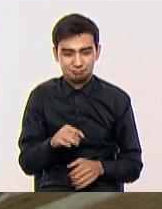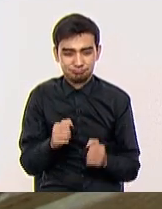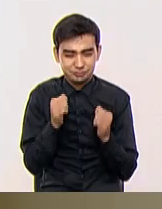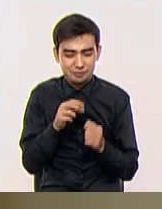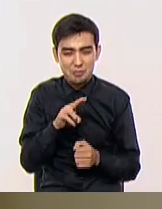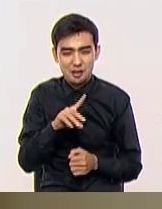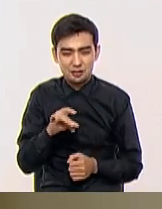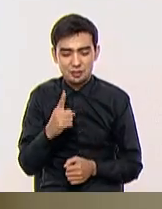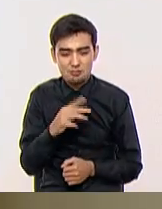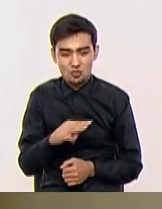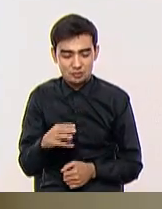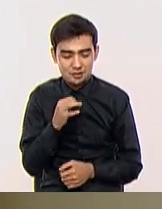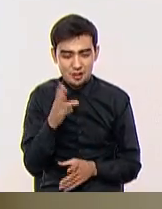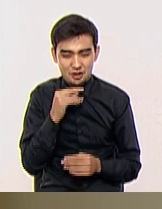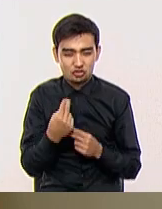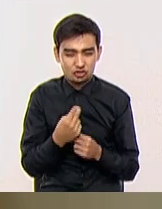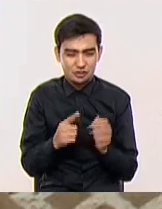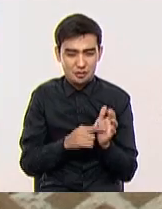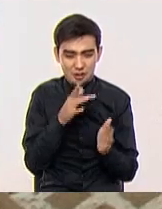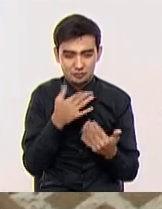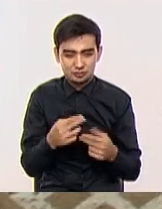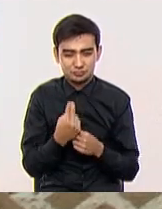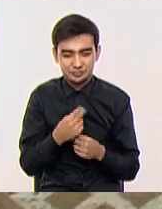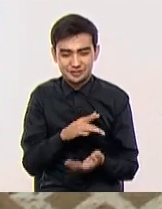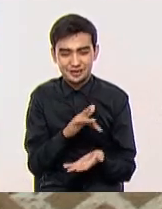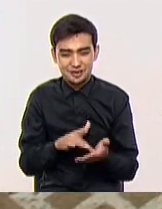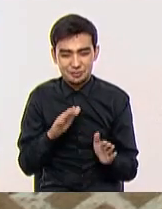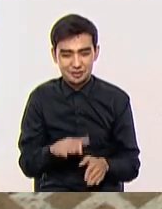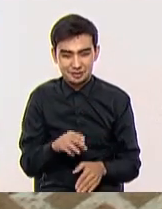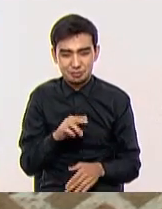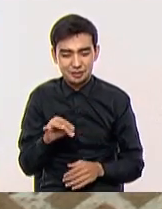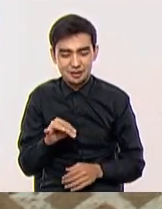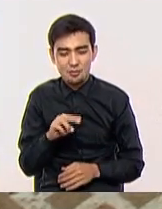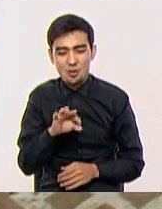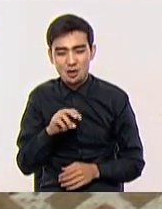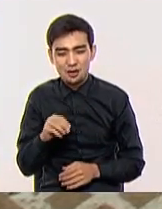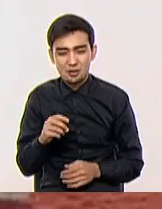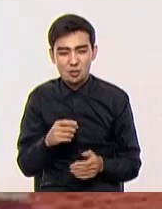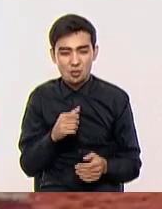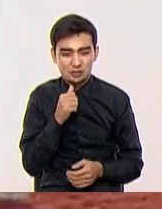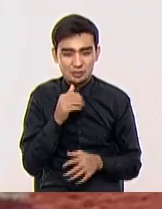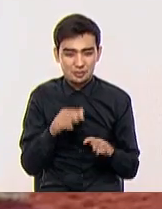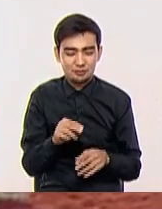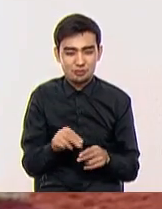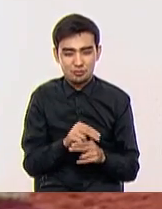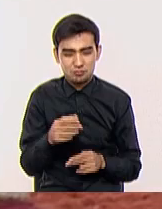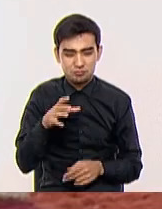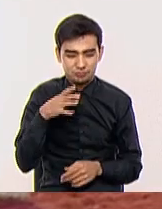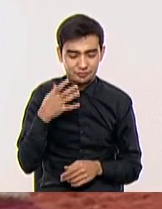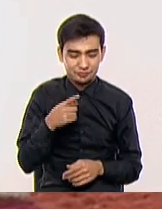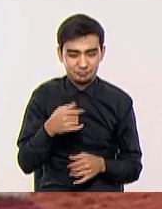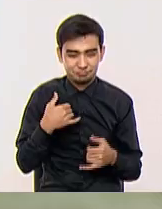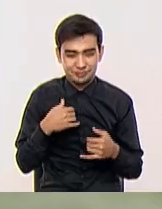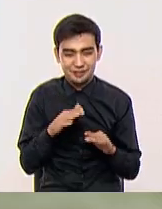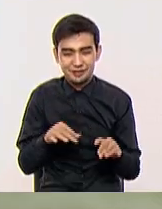уже 7 лет Танзиля занимается лечебной физкультурой в реабилитационном центре при поликлинике в Костанае. В прошлом воспитательница в детском саду. К спорту